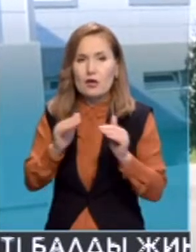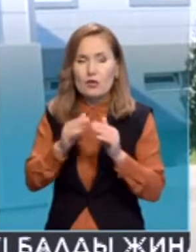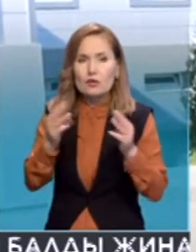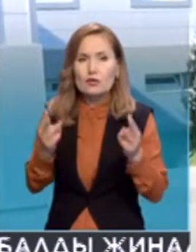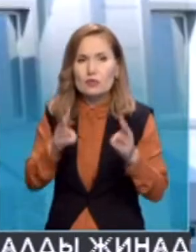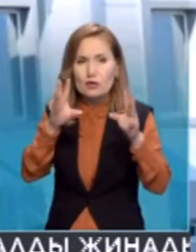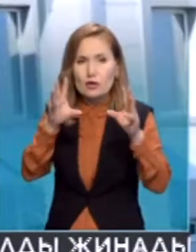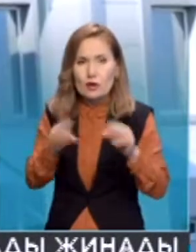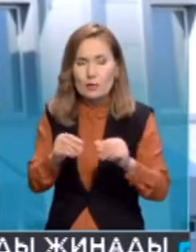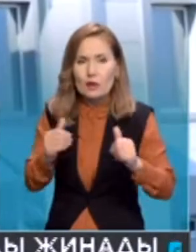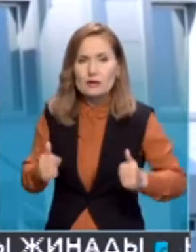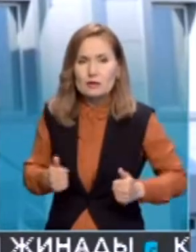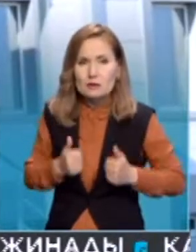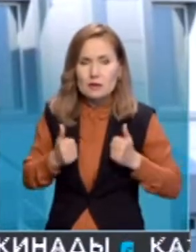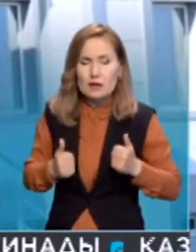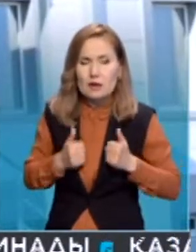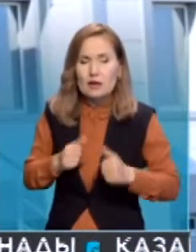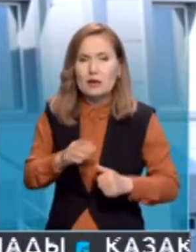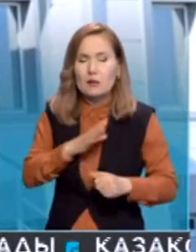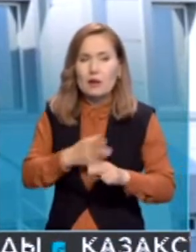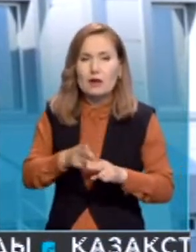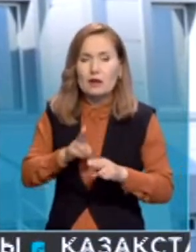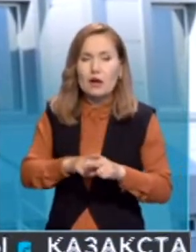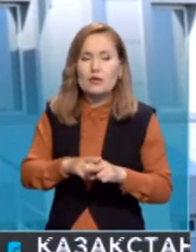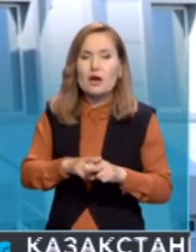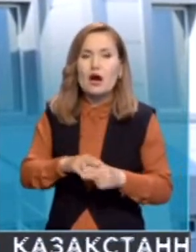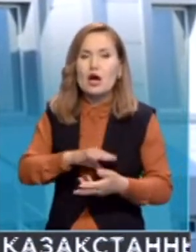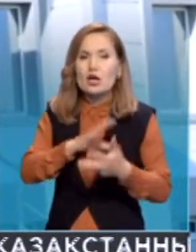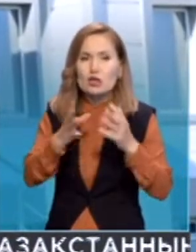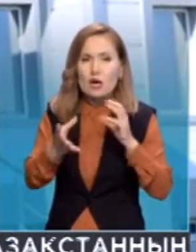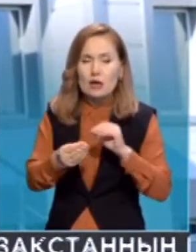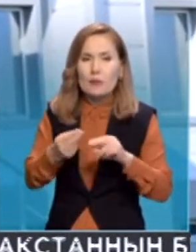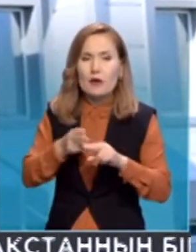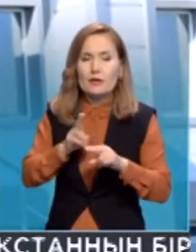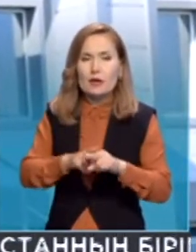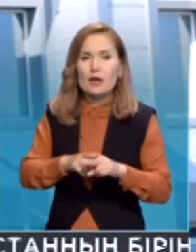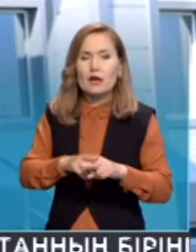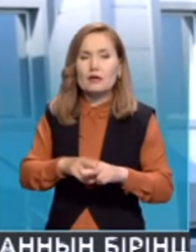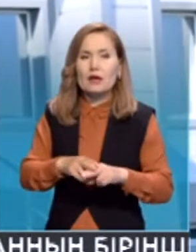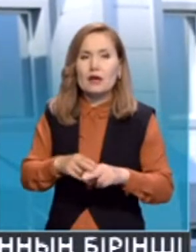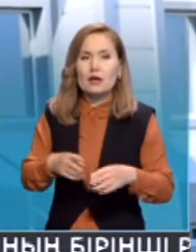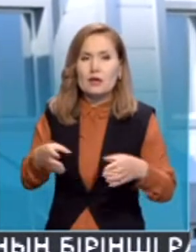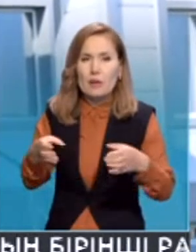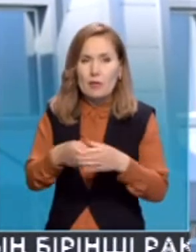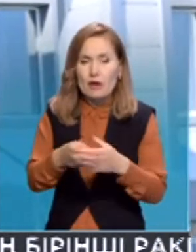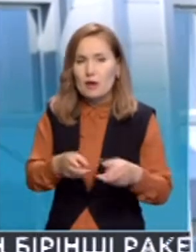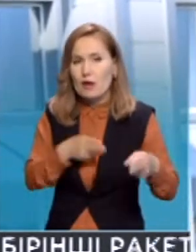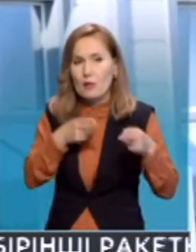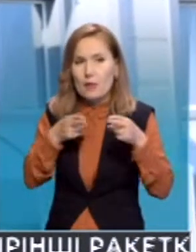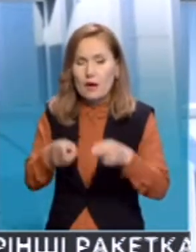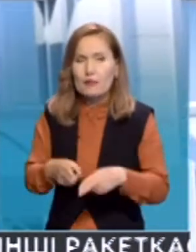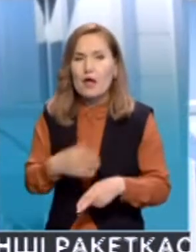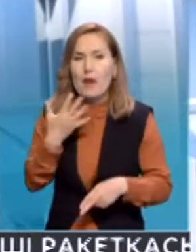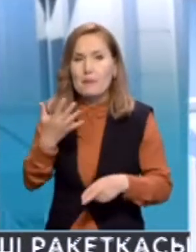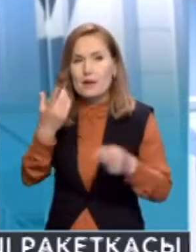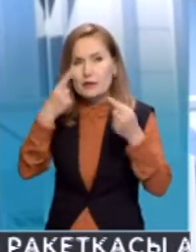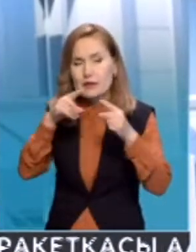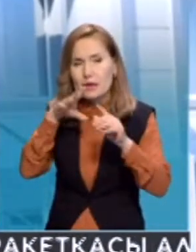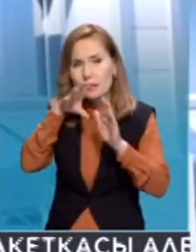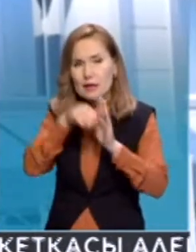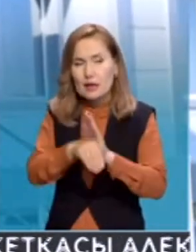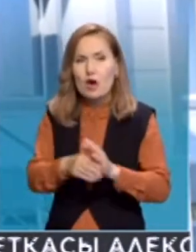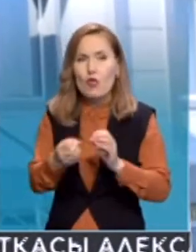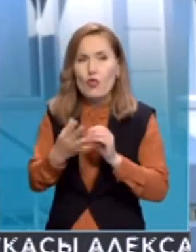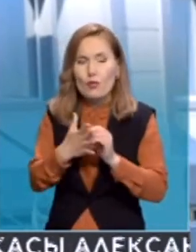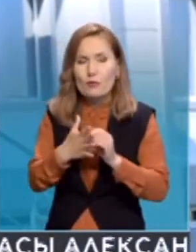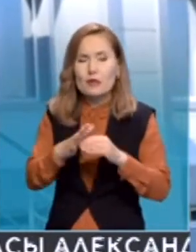8 бала. Жалпы өртті сөндіруге төтенше жағдайлар департаментінен 5 бірлік техника, 15